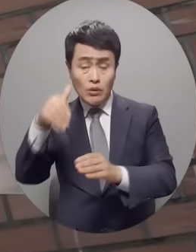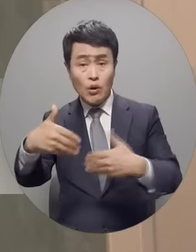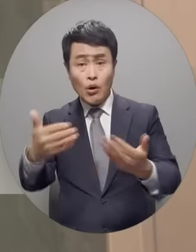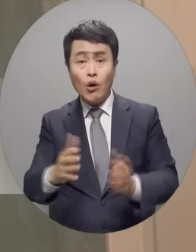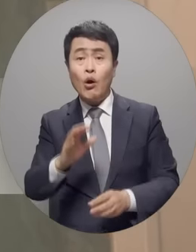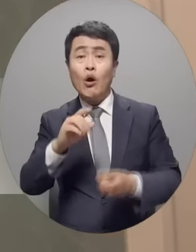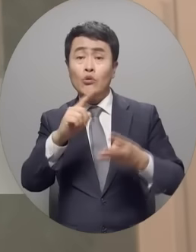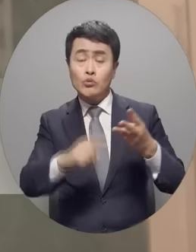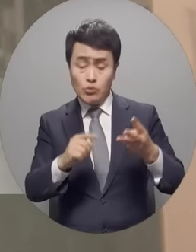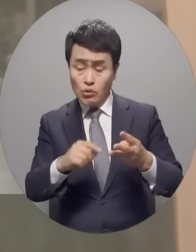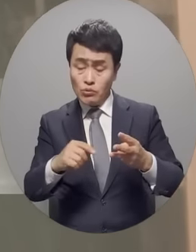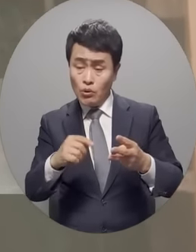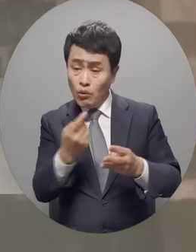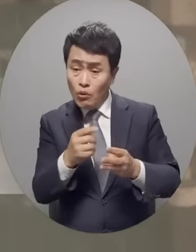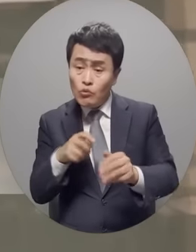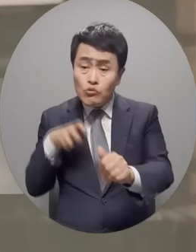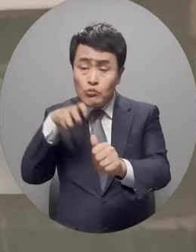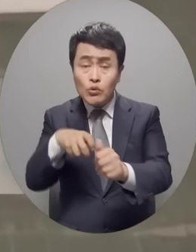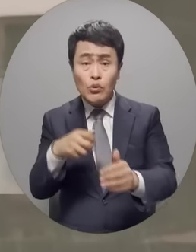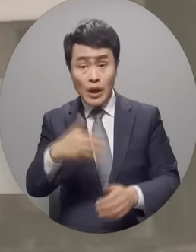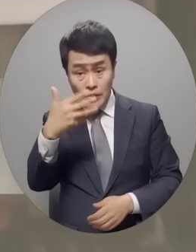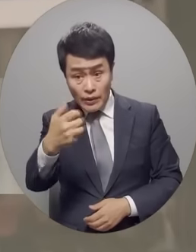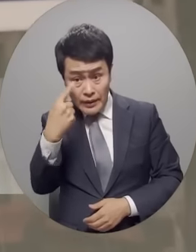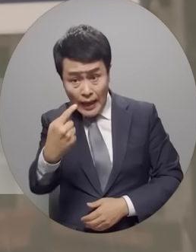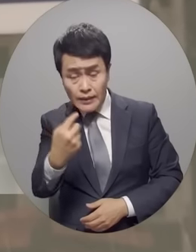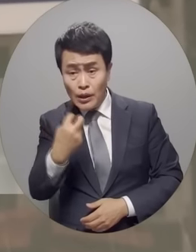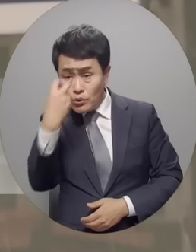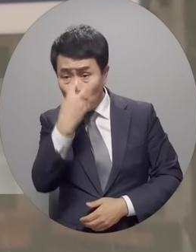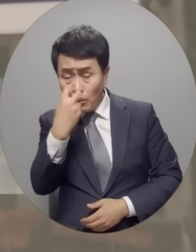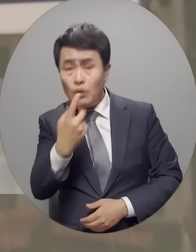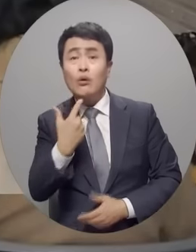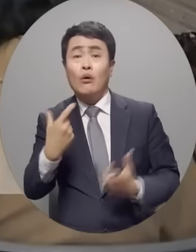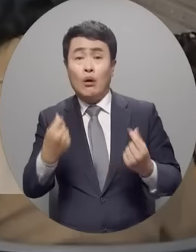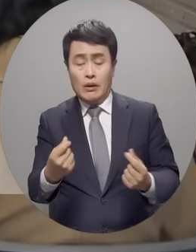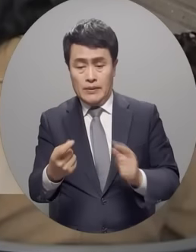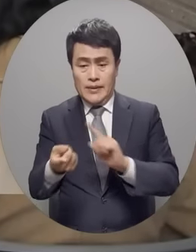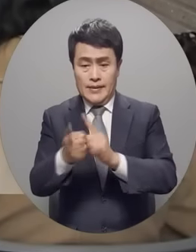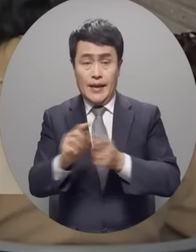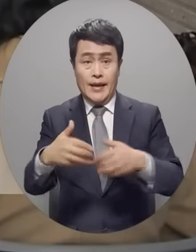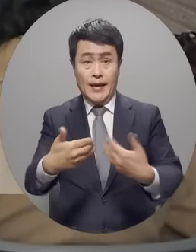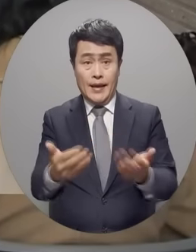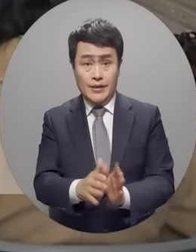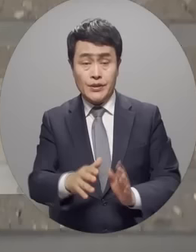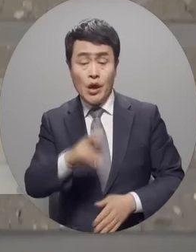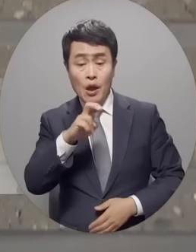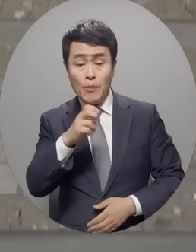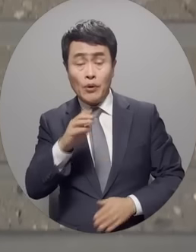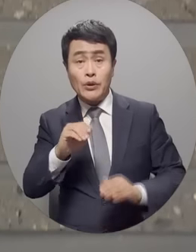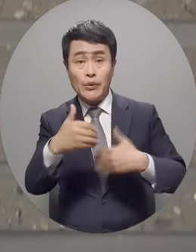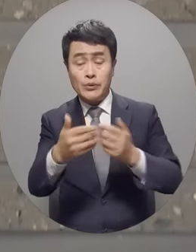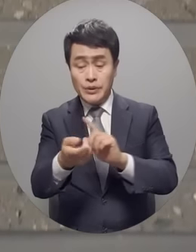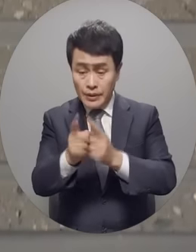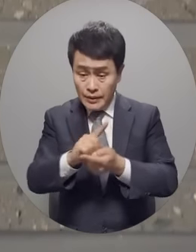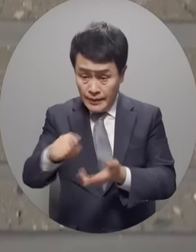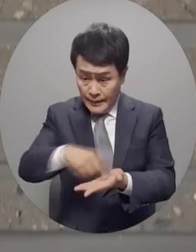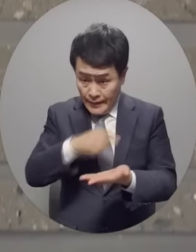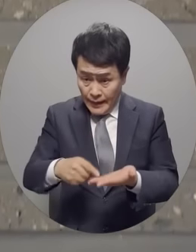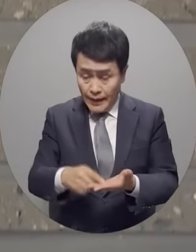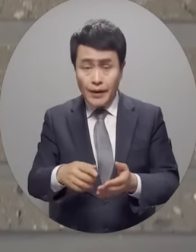위해 81차례 여론조사를 했고 명태균 씨가 그 대가로 김영선 전 의원의 공천을 받아왔다고 주장하고